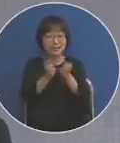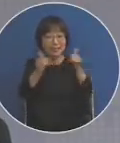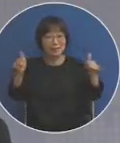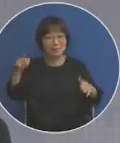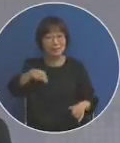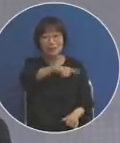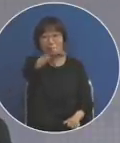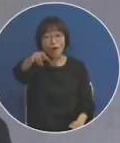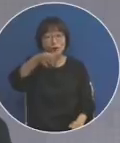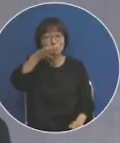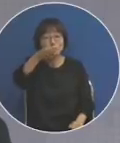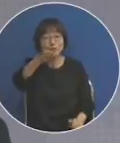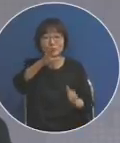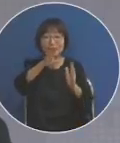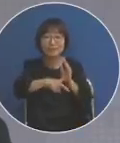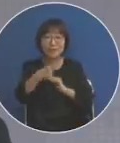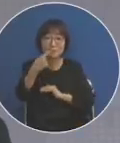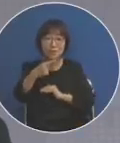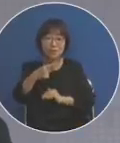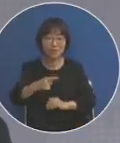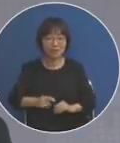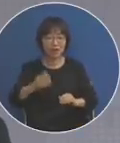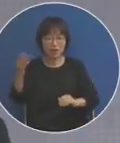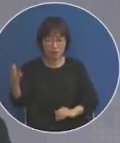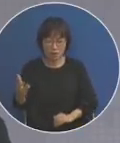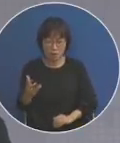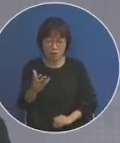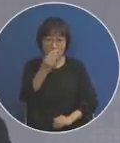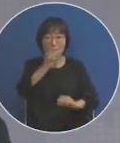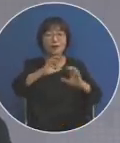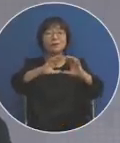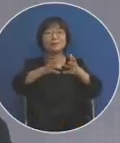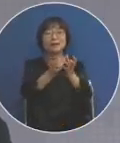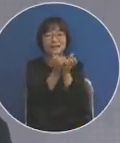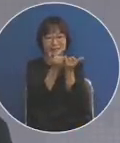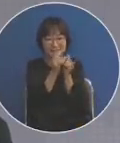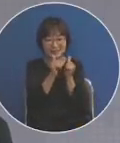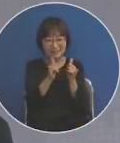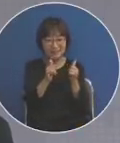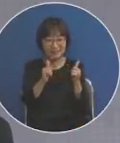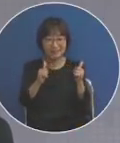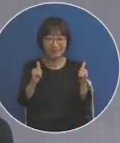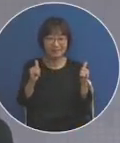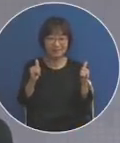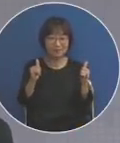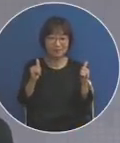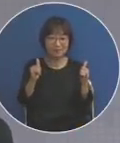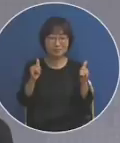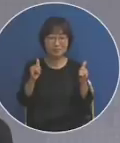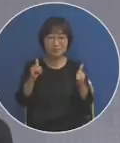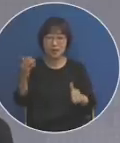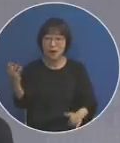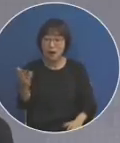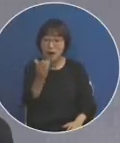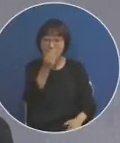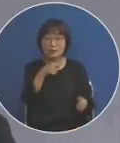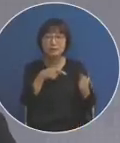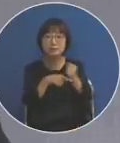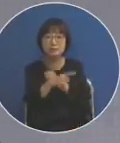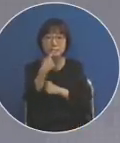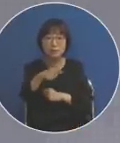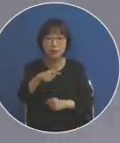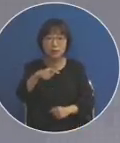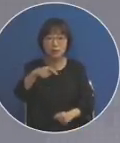거룩한 백성이라 하리라. They shall be called the holy people through 거룩한 you. 거룩한 백성이 뭡니까? What does that mean, the holy people? 거룩이란 뜻이 뭡니까? What does it mean,